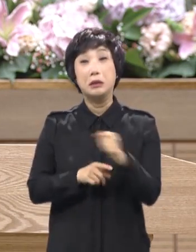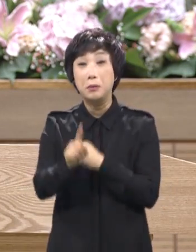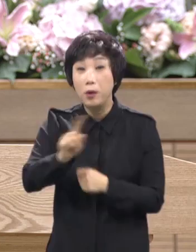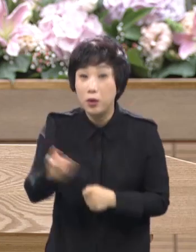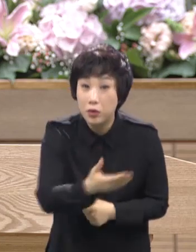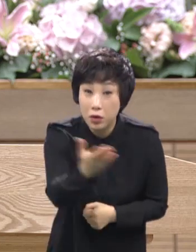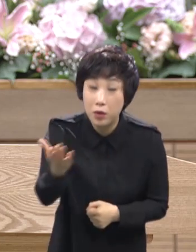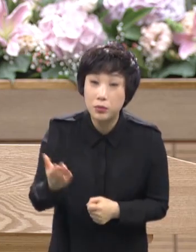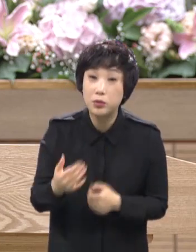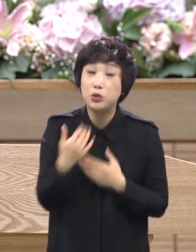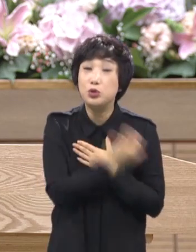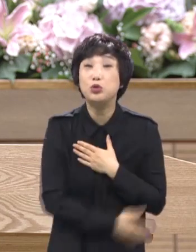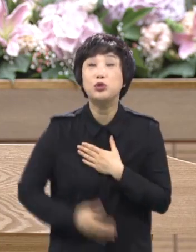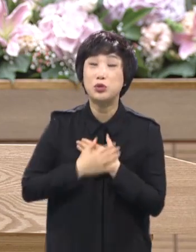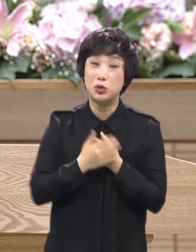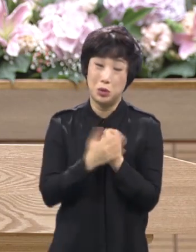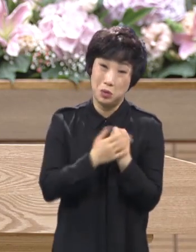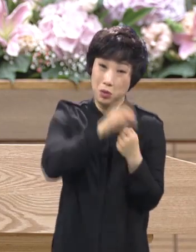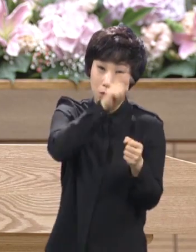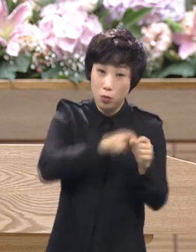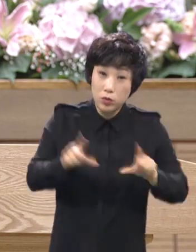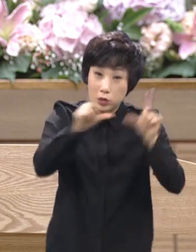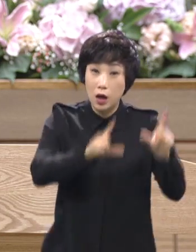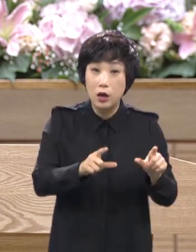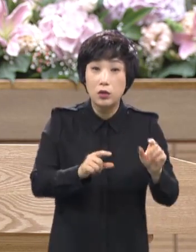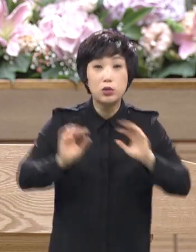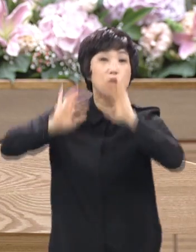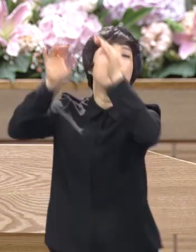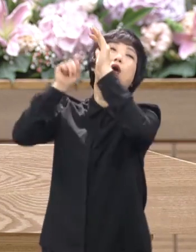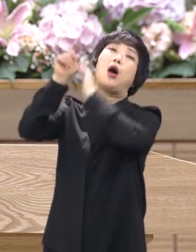말하면 육신을 위해 산 사람은 천국 못